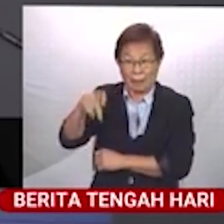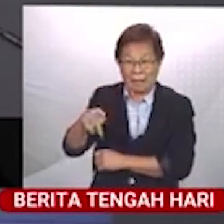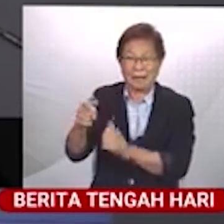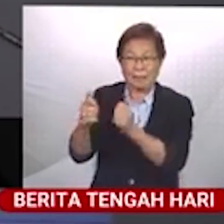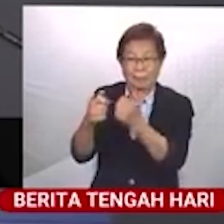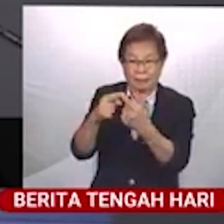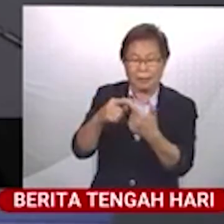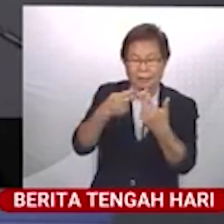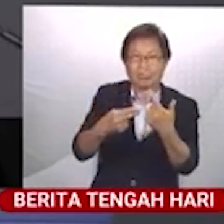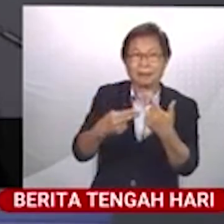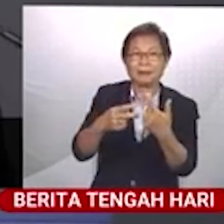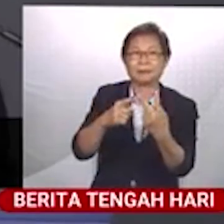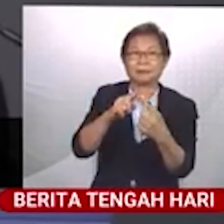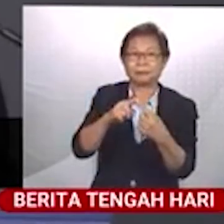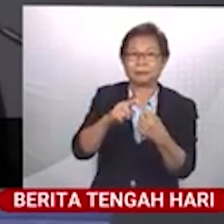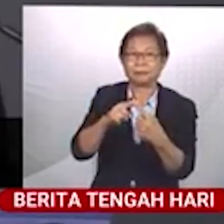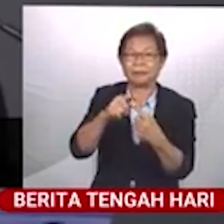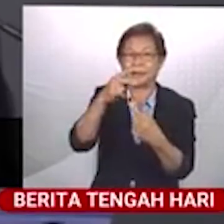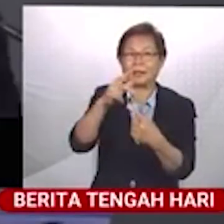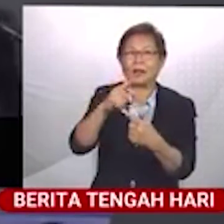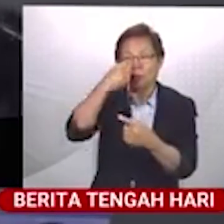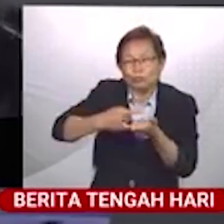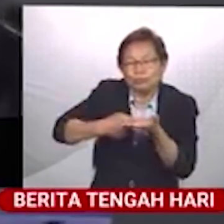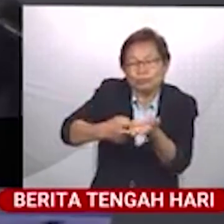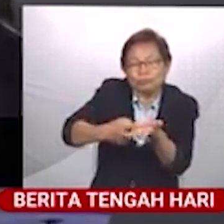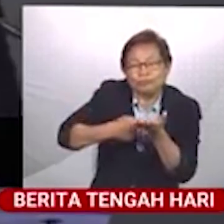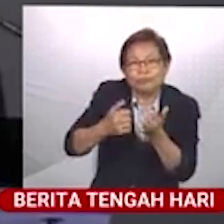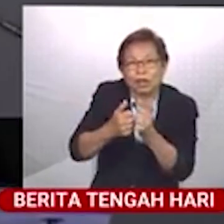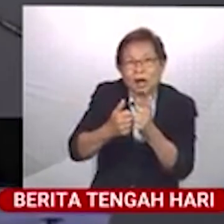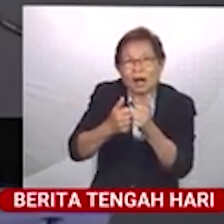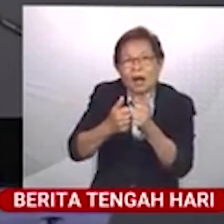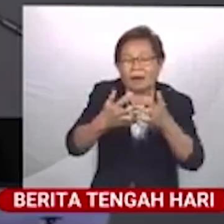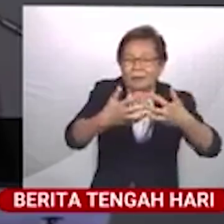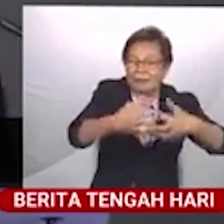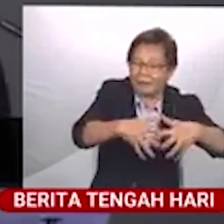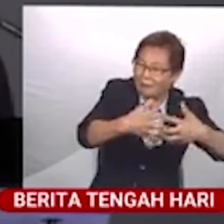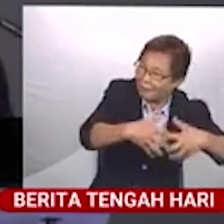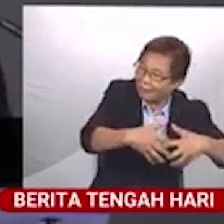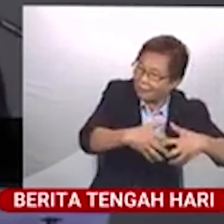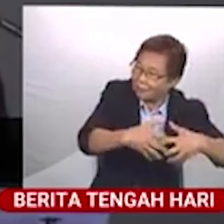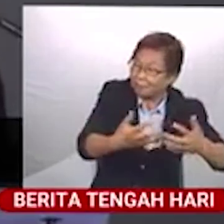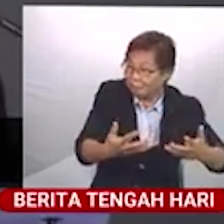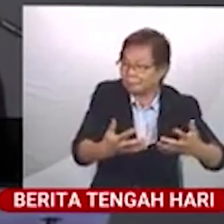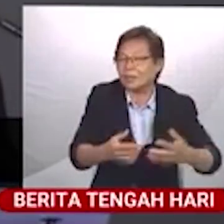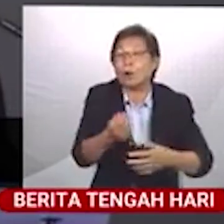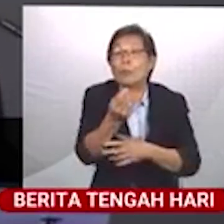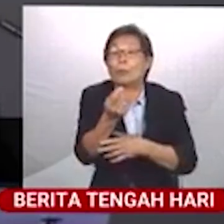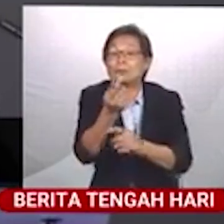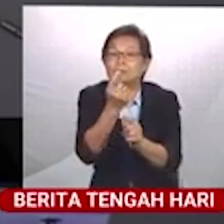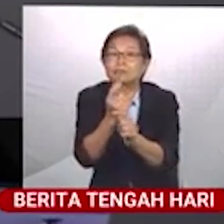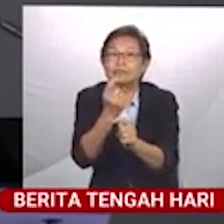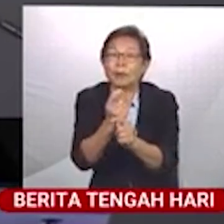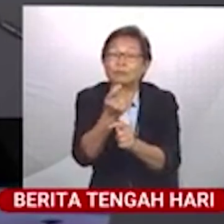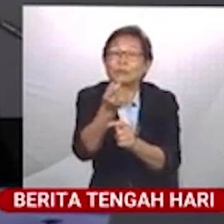dan Hal Ehwal Pengguna untuk membincang dengan pihak pengeluar supaya harga yang telah pun